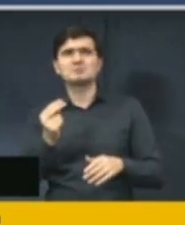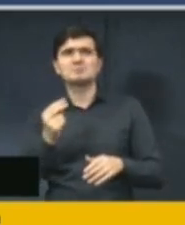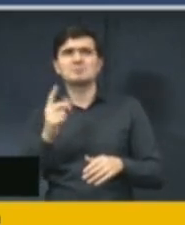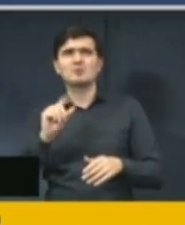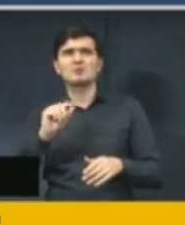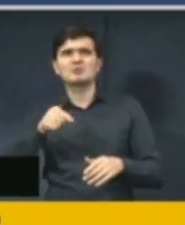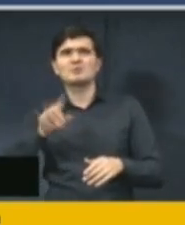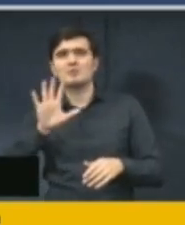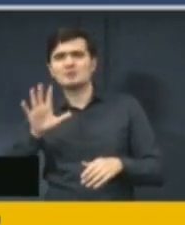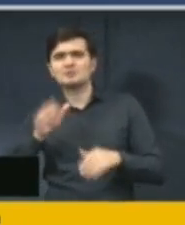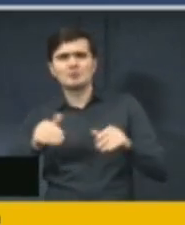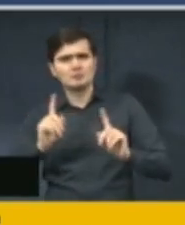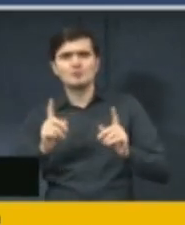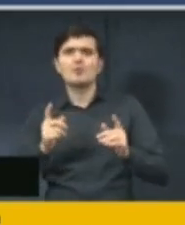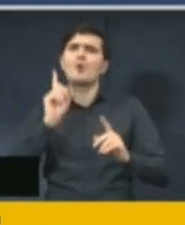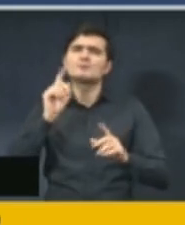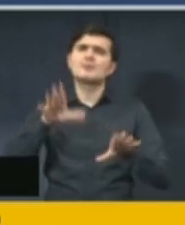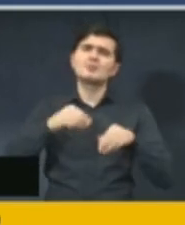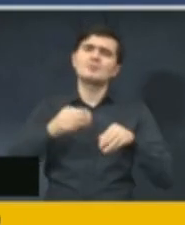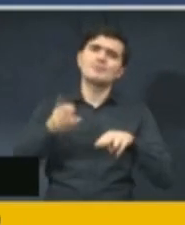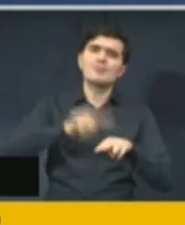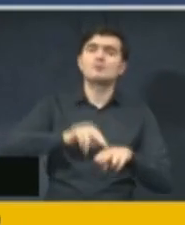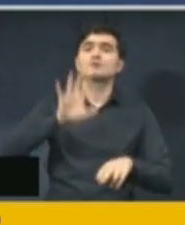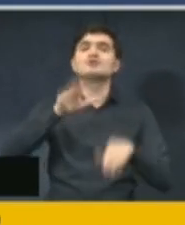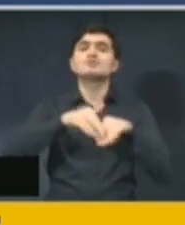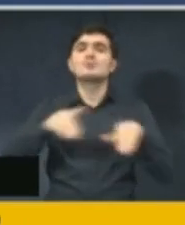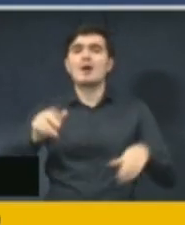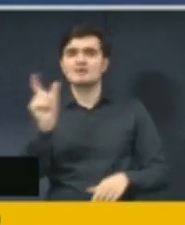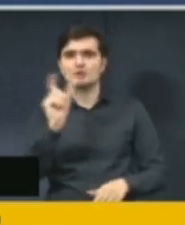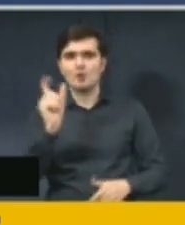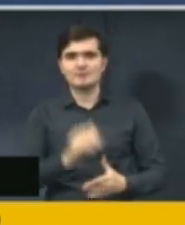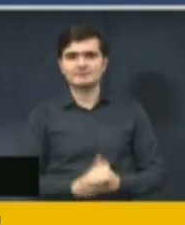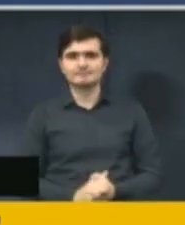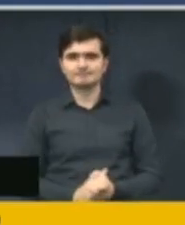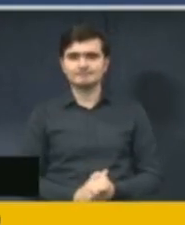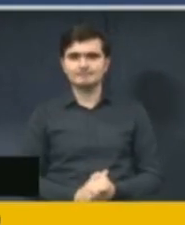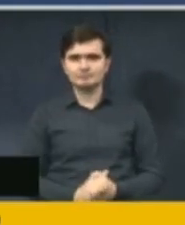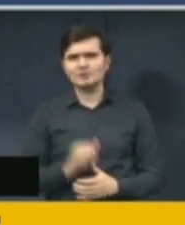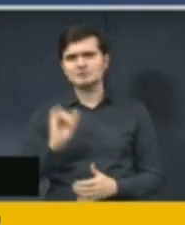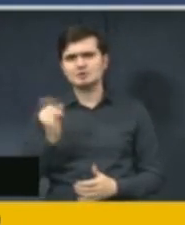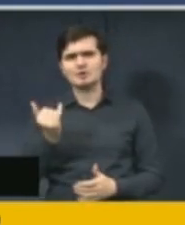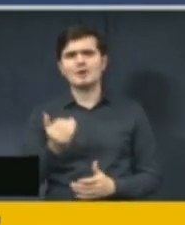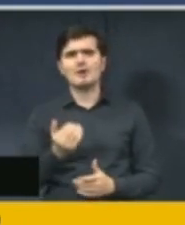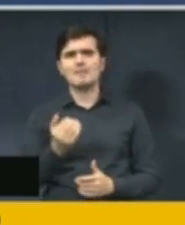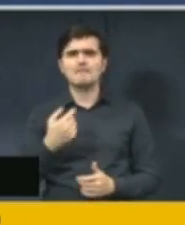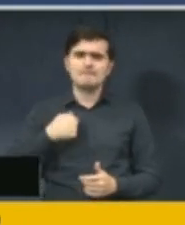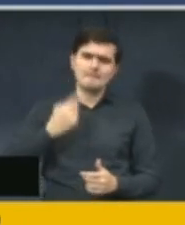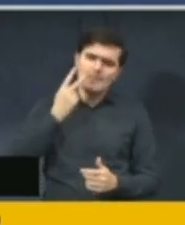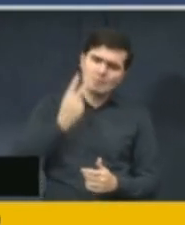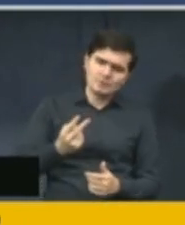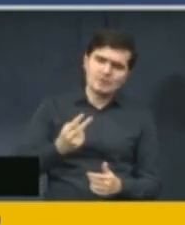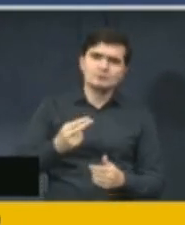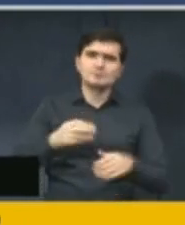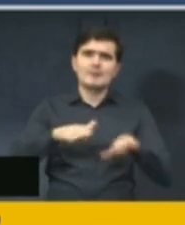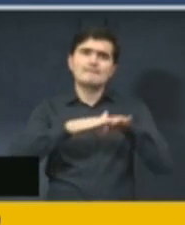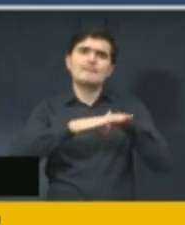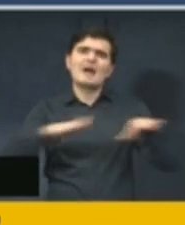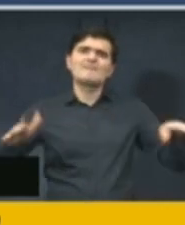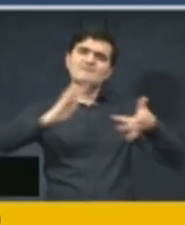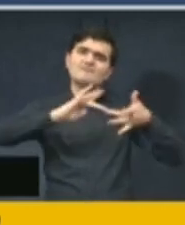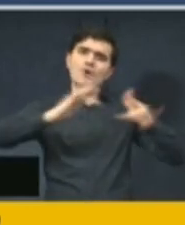20,5 parcă milioane doze. Deci avem mai mult cu 5 milioane doze. Și m-am uitat și pe platforma